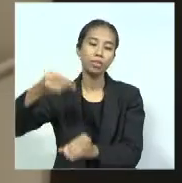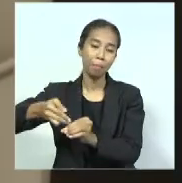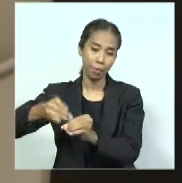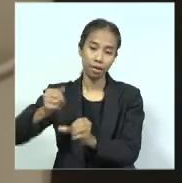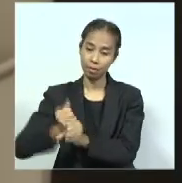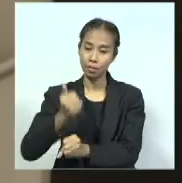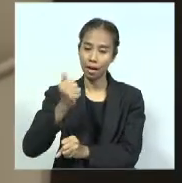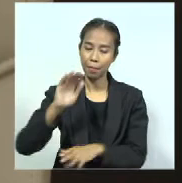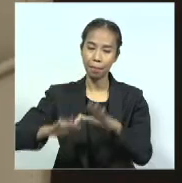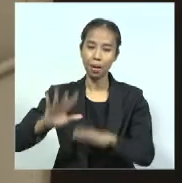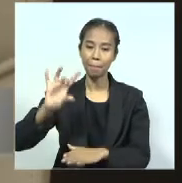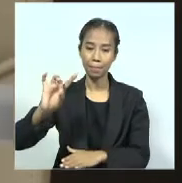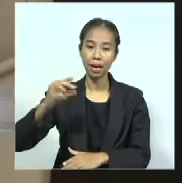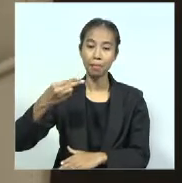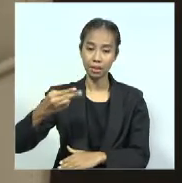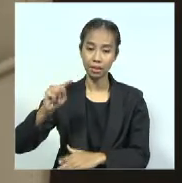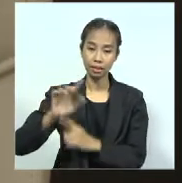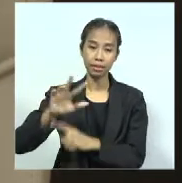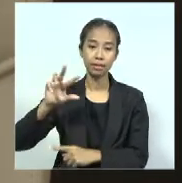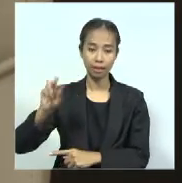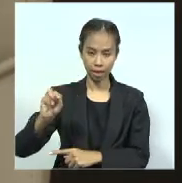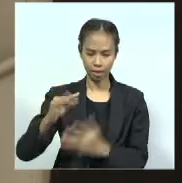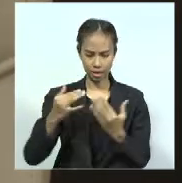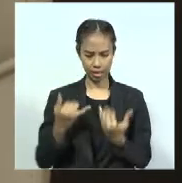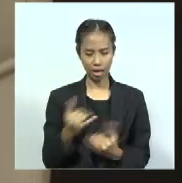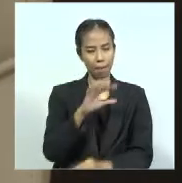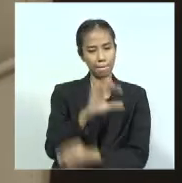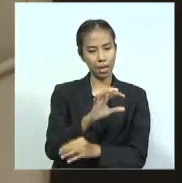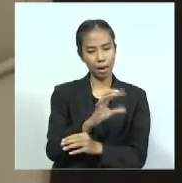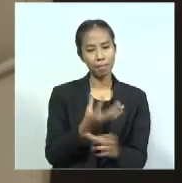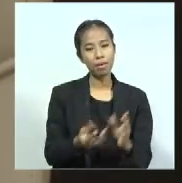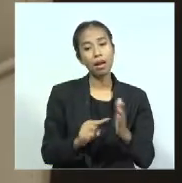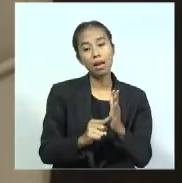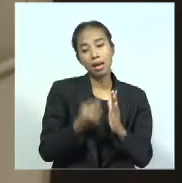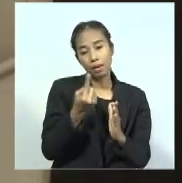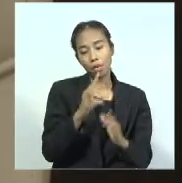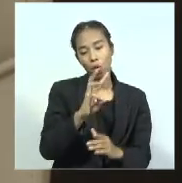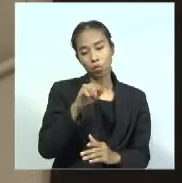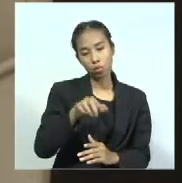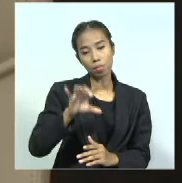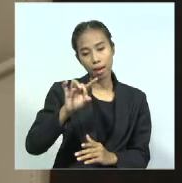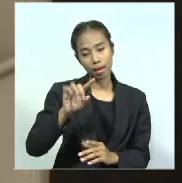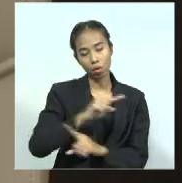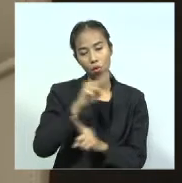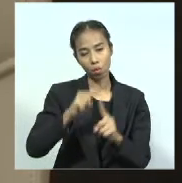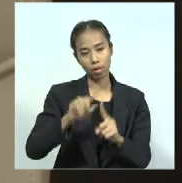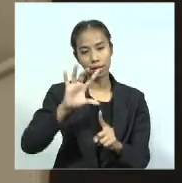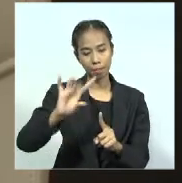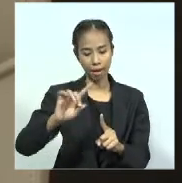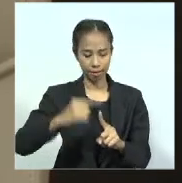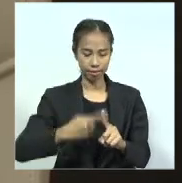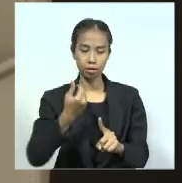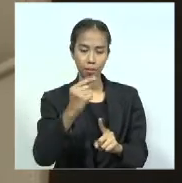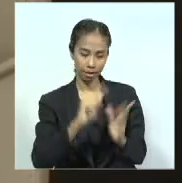ปีค่ะโดยขั้นต้นนะคะจะบังคับใช้มาตรการเพิ่มสัดส่วนเป็นร้อยละ 6.8 ตั้งแต่วันที่8พฤศจิกาย